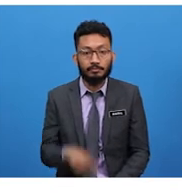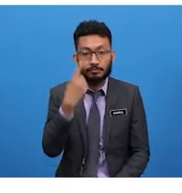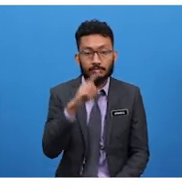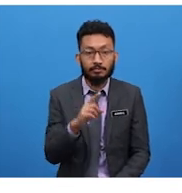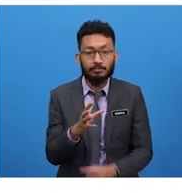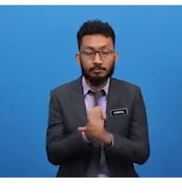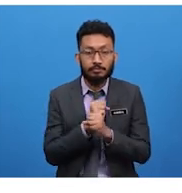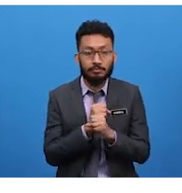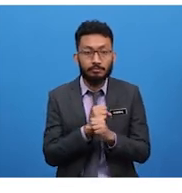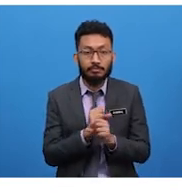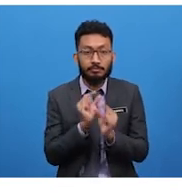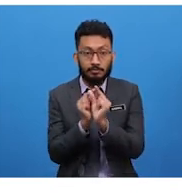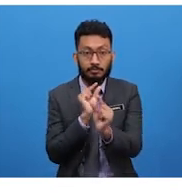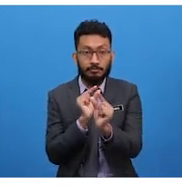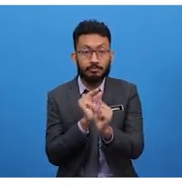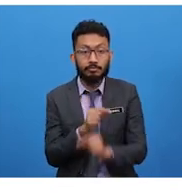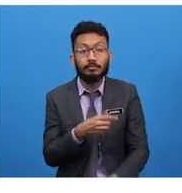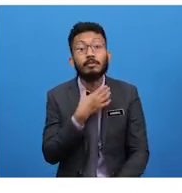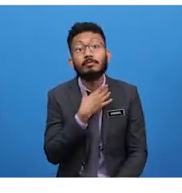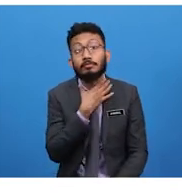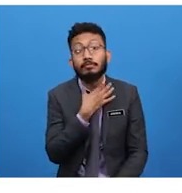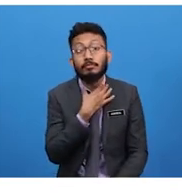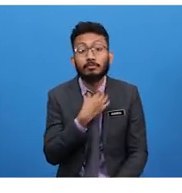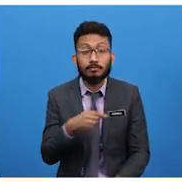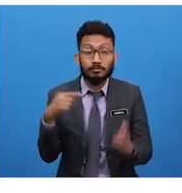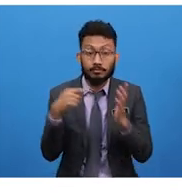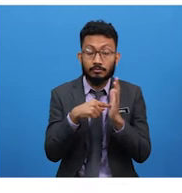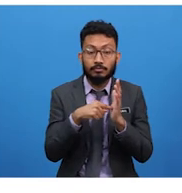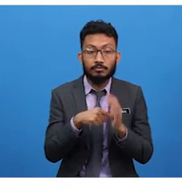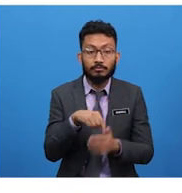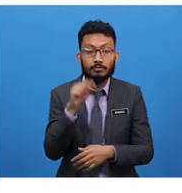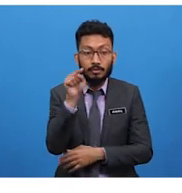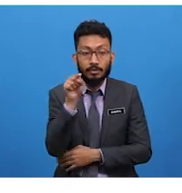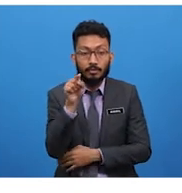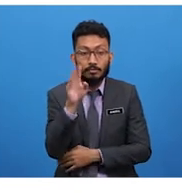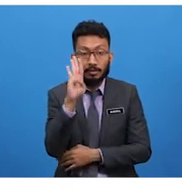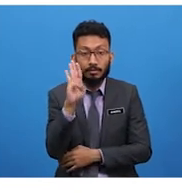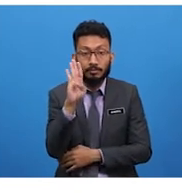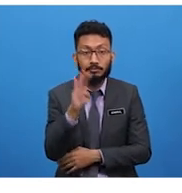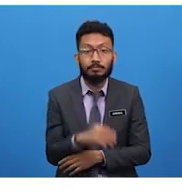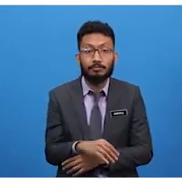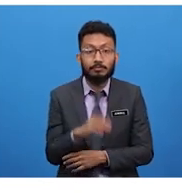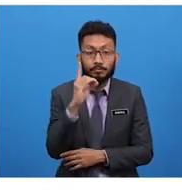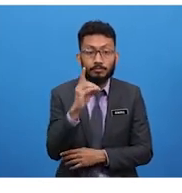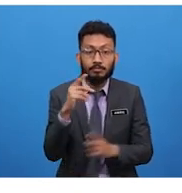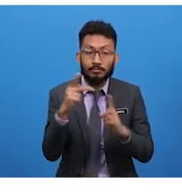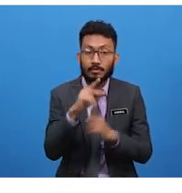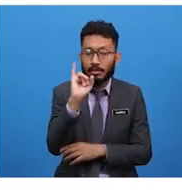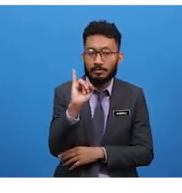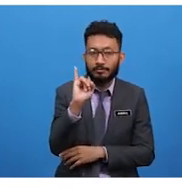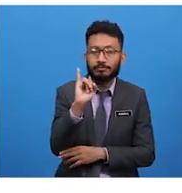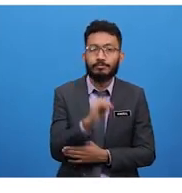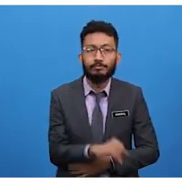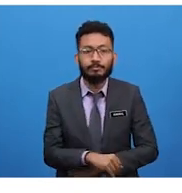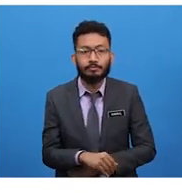Untuk dapatkan garis leher, tandakan titik B ke titik I dengan menggunakan